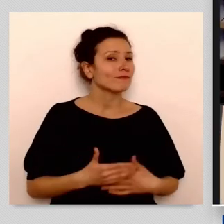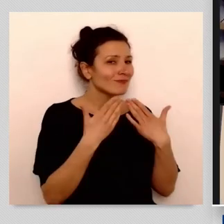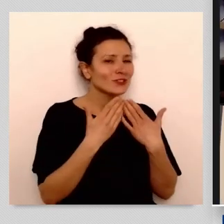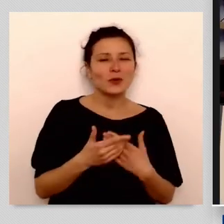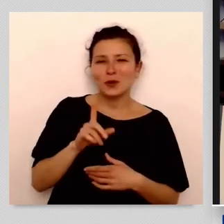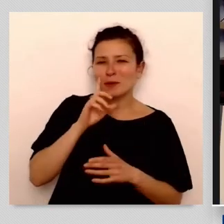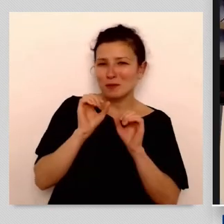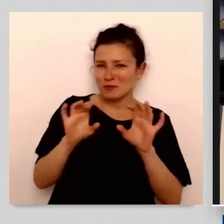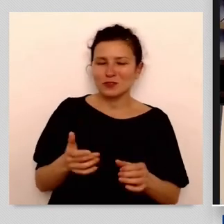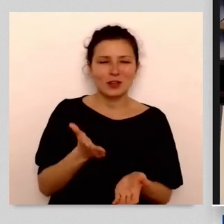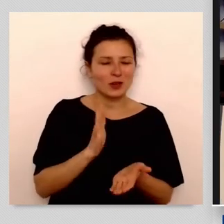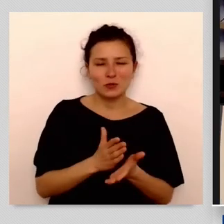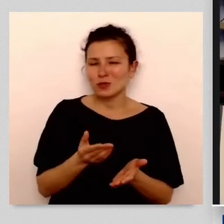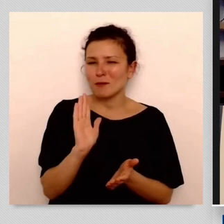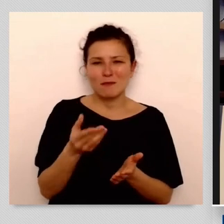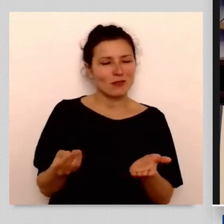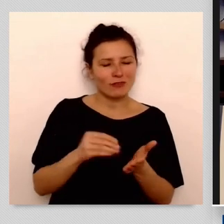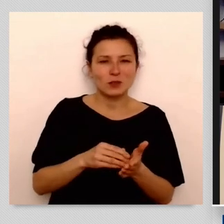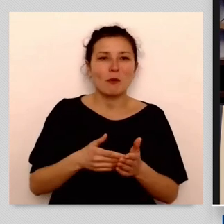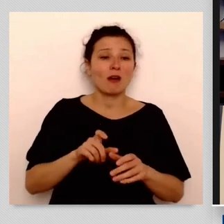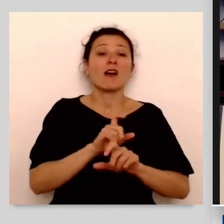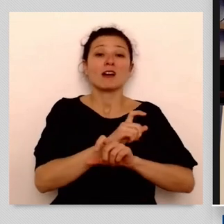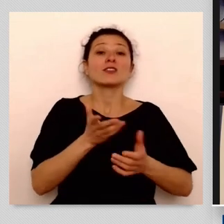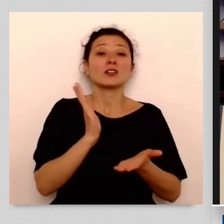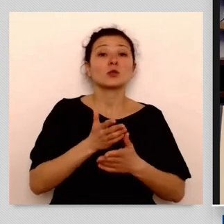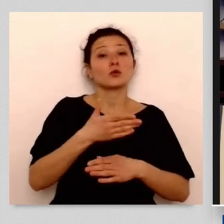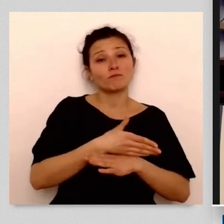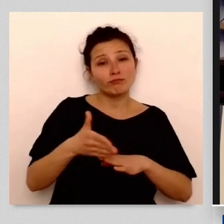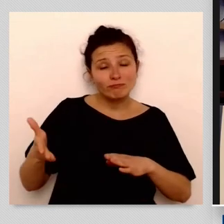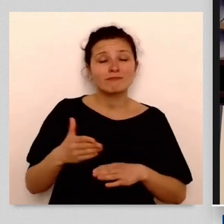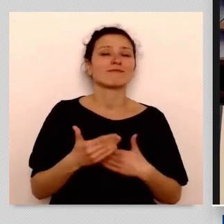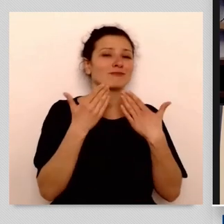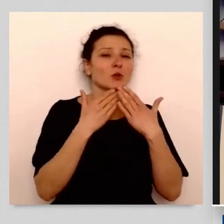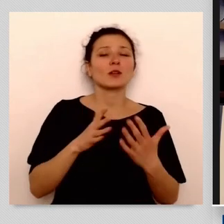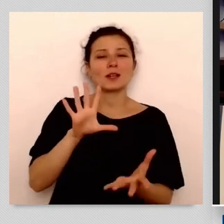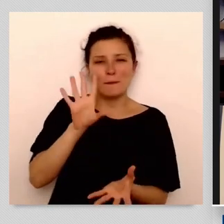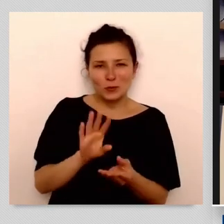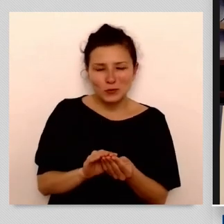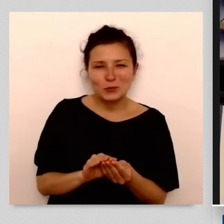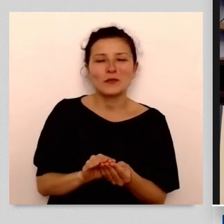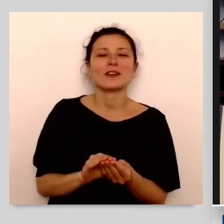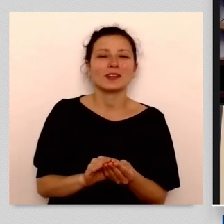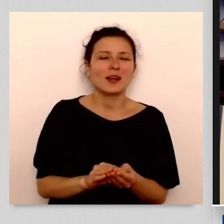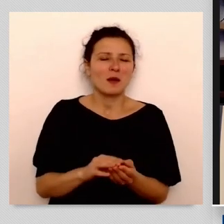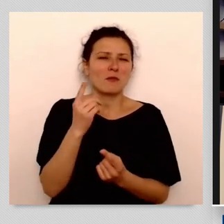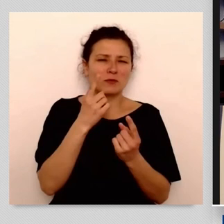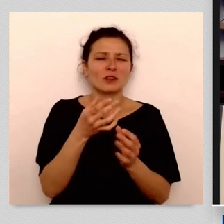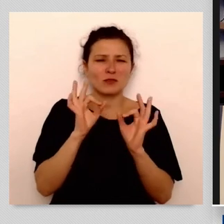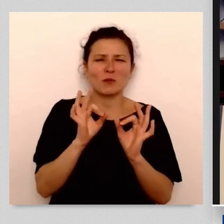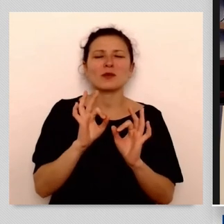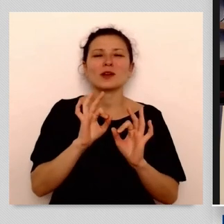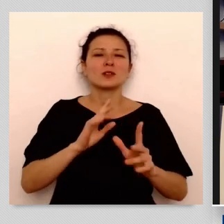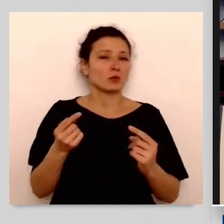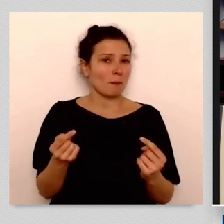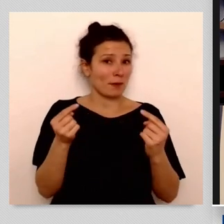dodawać, zwłaszcza, że czas już minął, a dziękuję za to podsumowanie, bo ono dobrze moim zdaniem jakby wyraża i problem, ale jednak